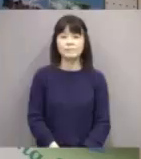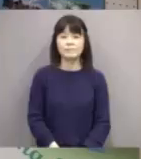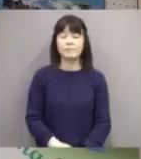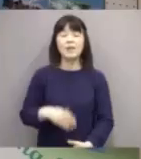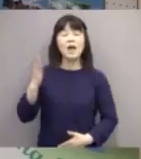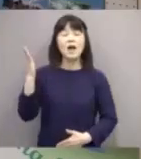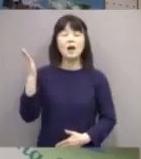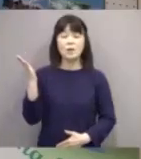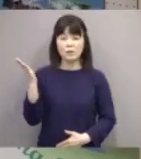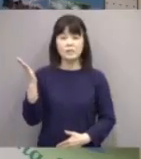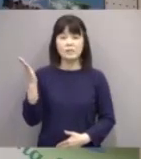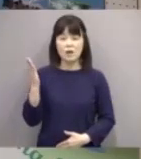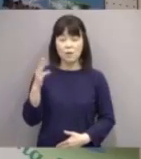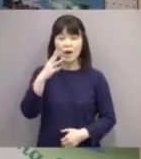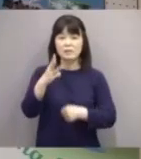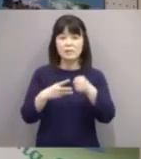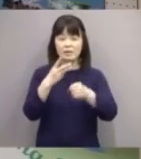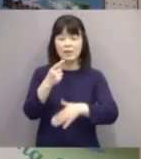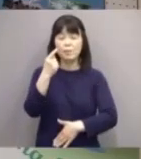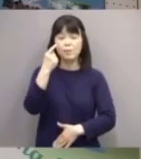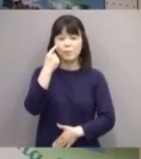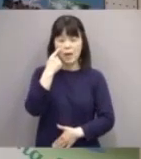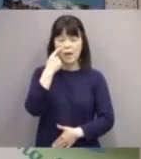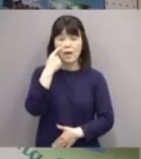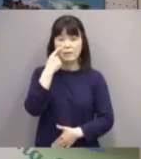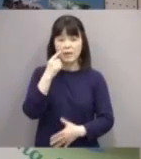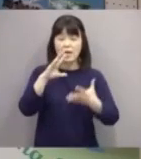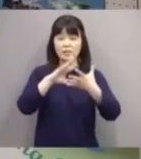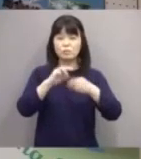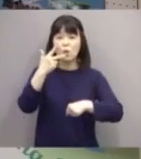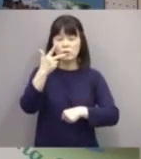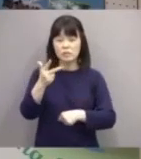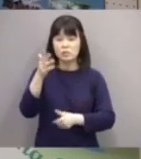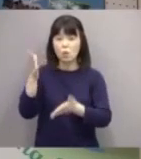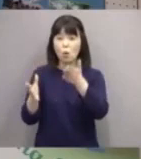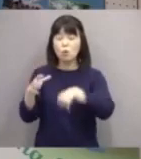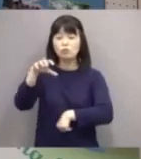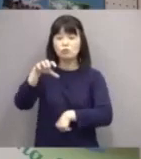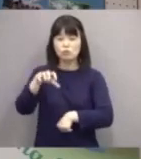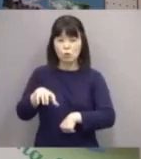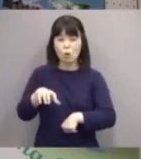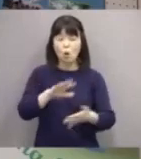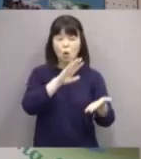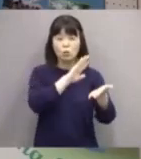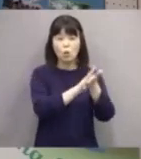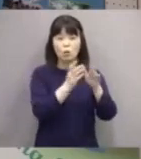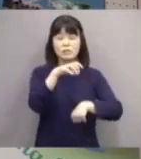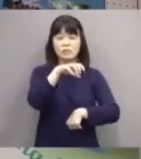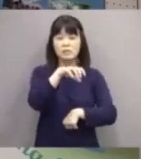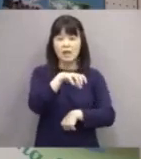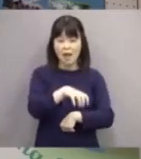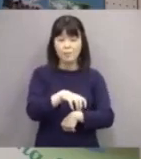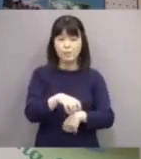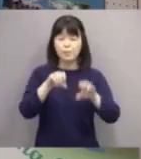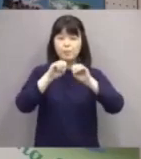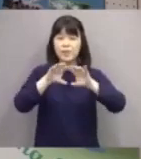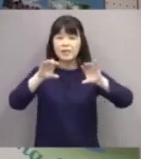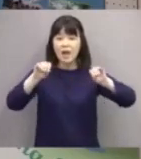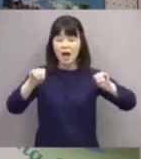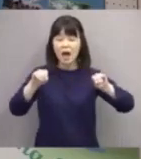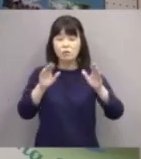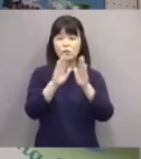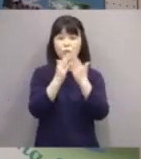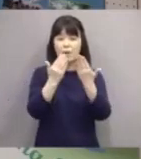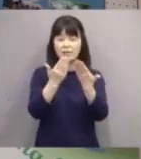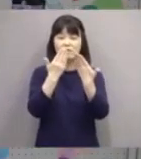またこちらも3年目になりますが、出雲市内の保育所と一緒に保育所幼稚園 PR パネル展